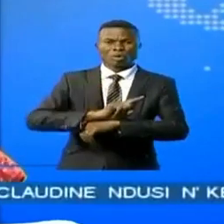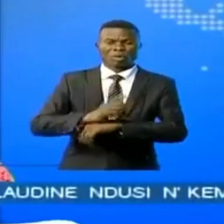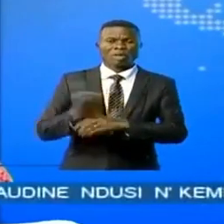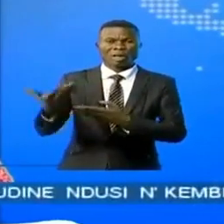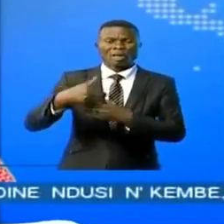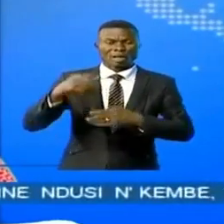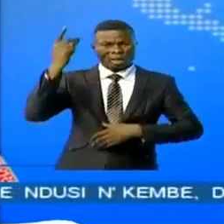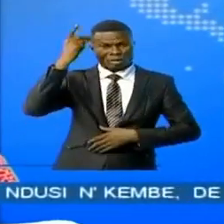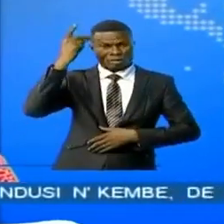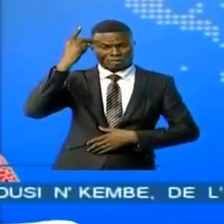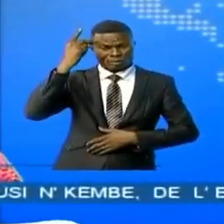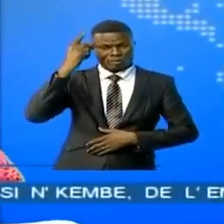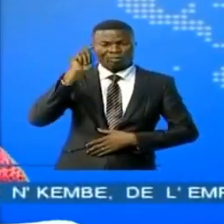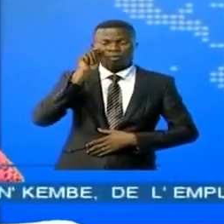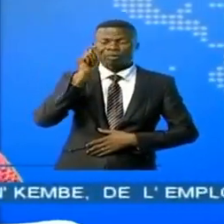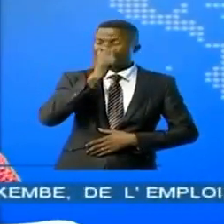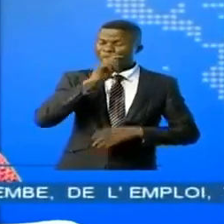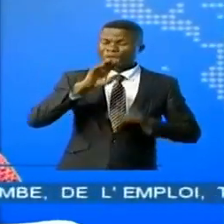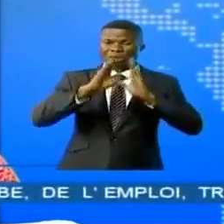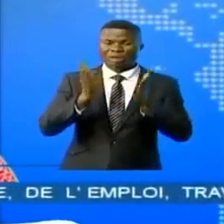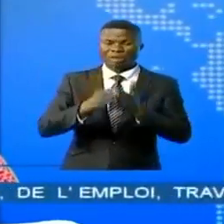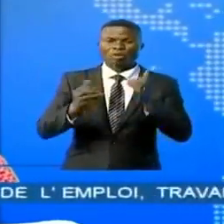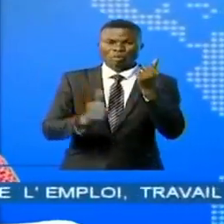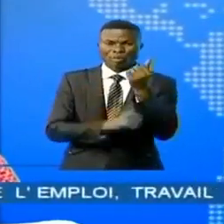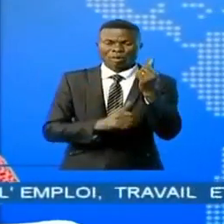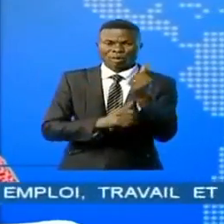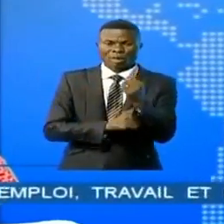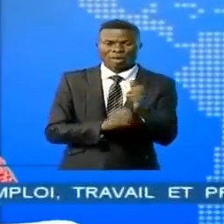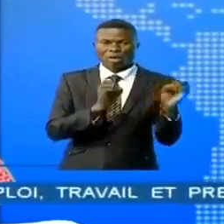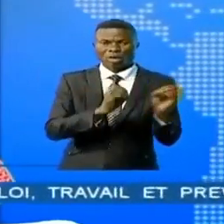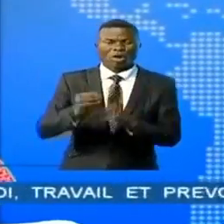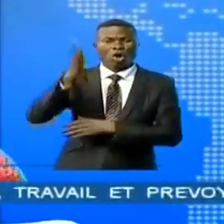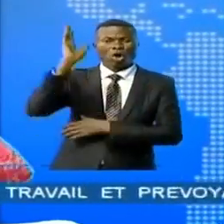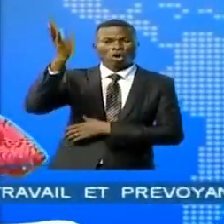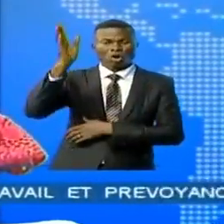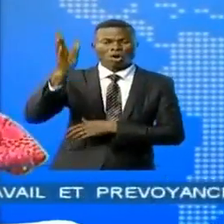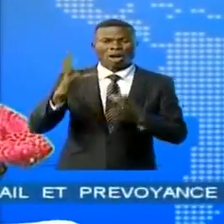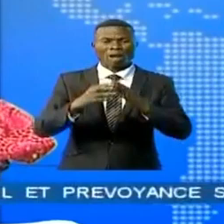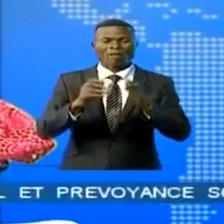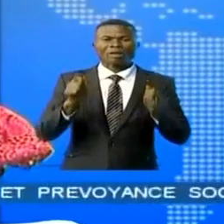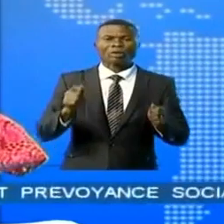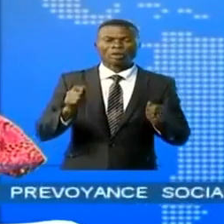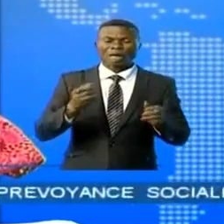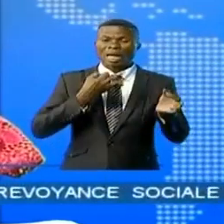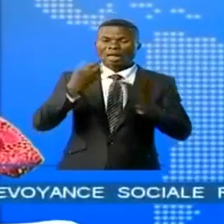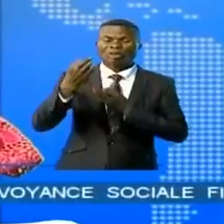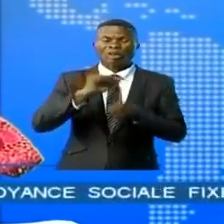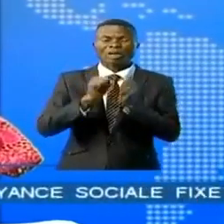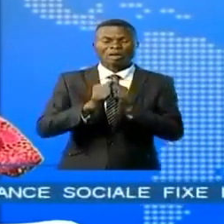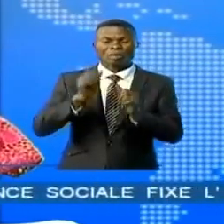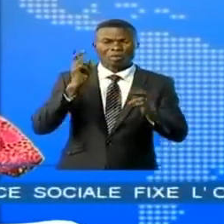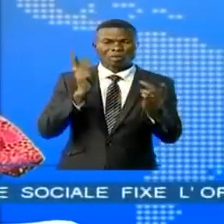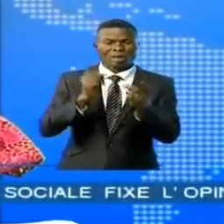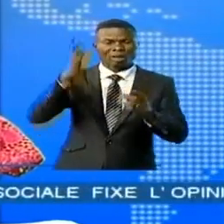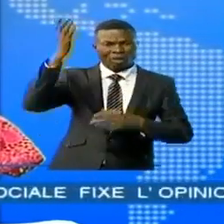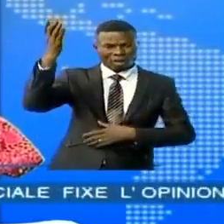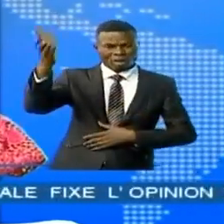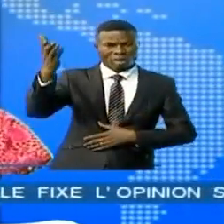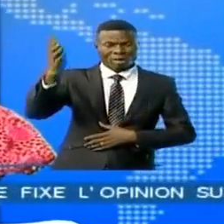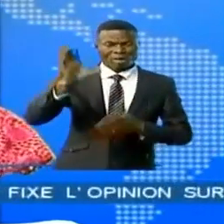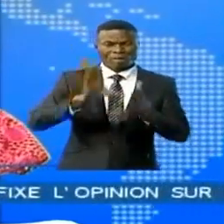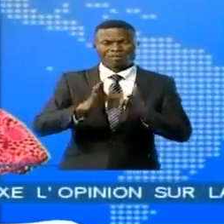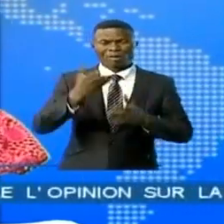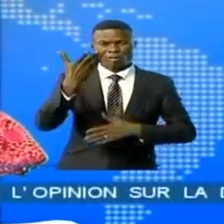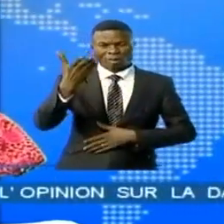thomas lubanga et tous les membres ont tenu aujourd'hui une conférence de presse pour relater le calvaire qu'ils ont enduré erika